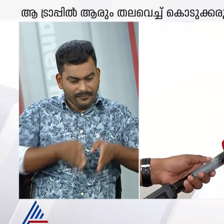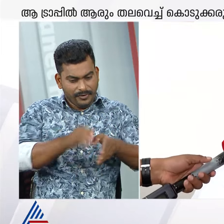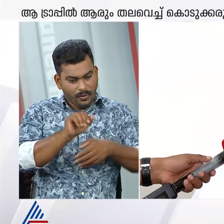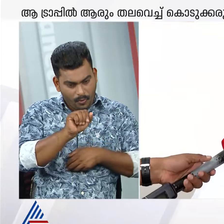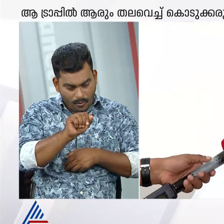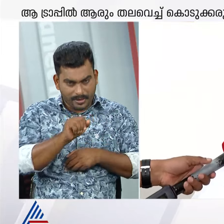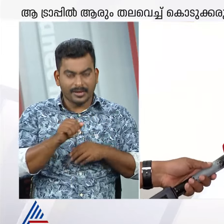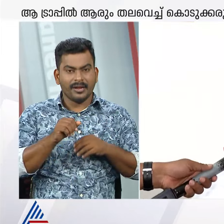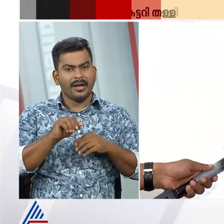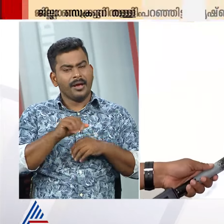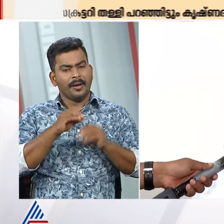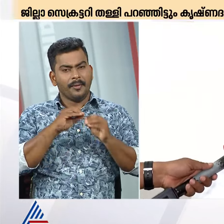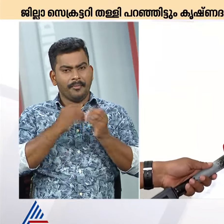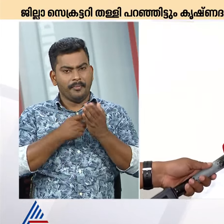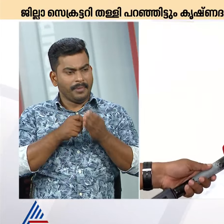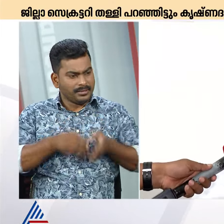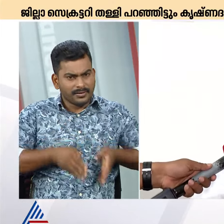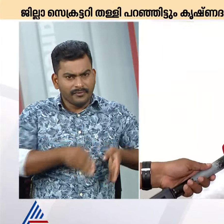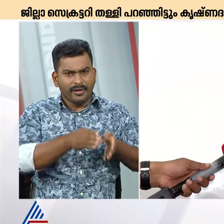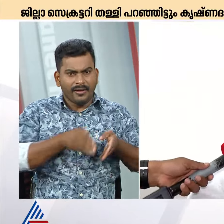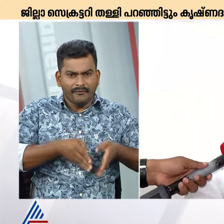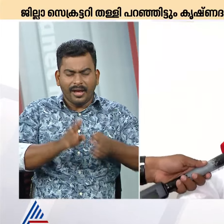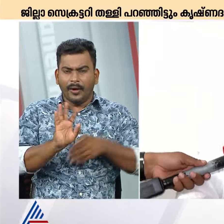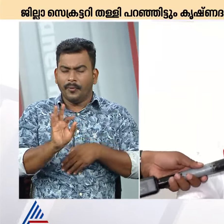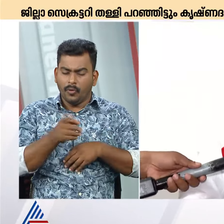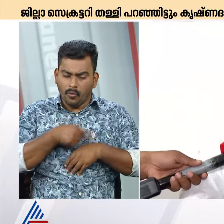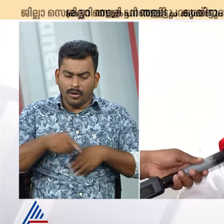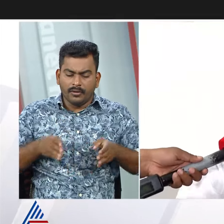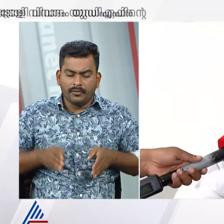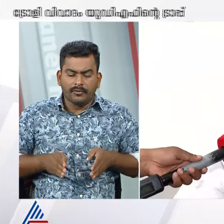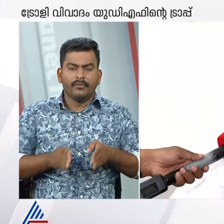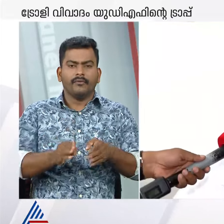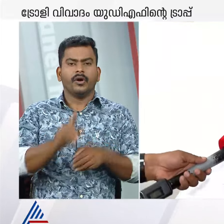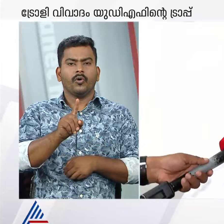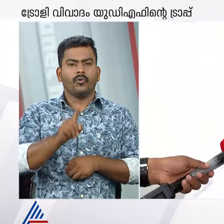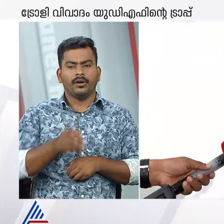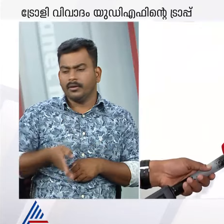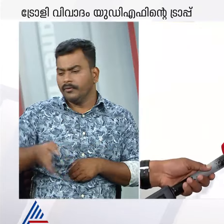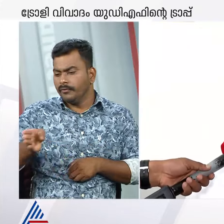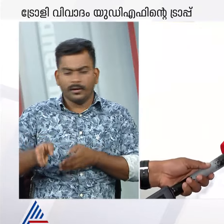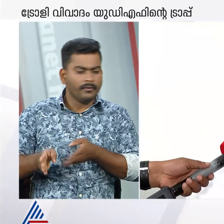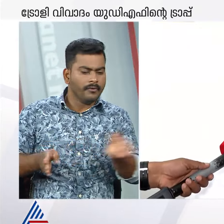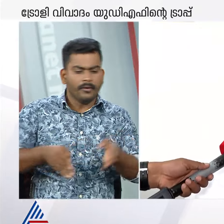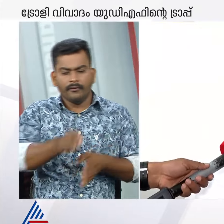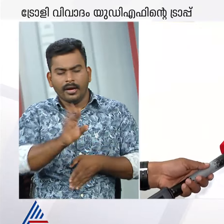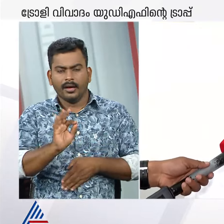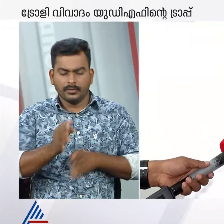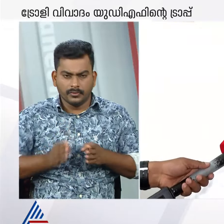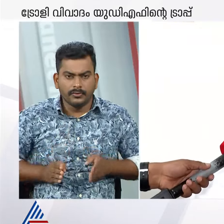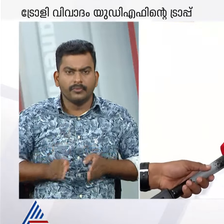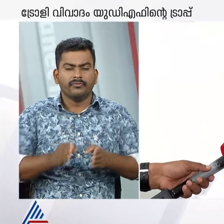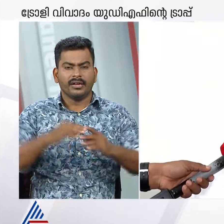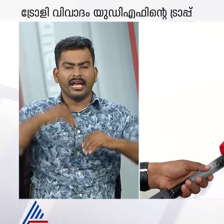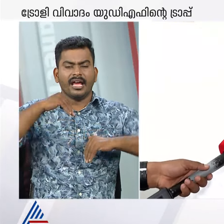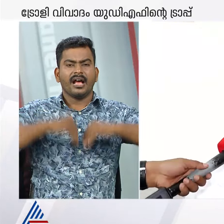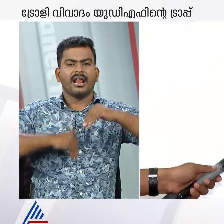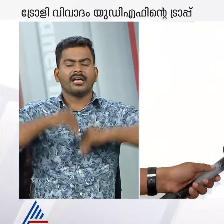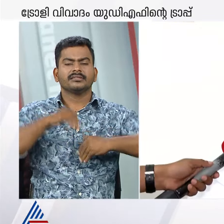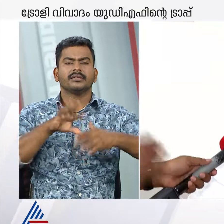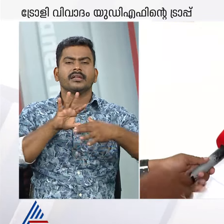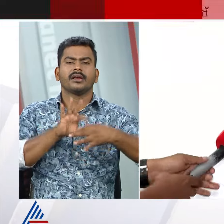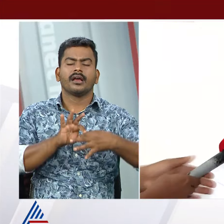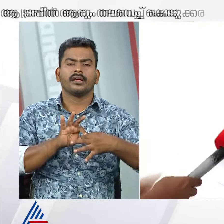പോളിറ്റ് ബ്യൂറോ മെമ്പർക്ക് ഒരു നിലപാട് അങ്ങനെയില്ല. കമ്മ്യൂണിസ്റ്റ് പാർട്ടി ഉണ്ടായ കാലം മുതൽ തെരഞ്ഞെടുപ്പിനോട് കമ്മ്യൂണിസ്റ്റ് പാർട്ടിക്ക് ഒറ്റ സമീപനേ